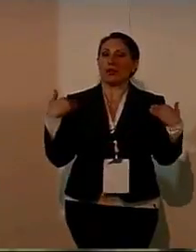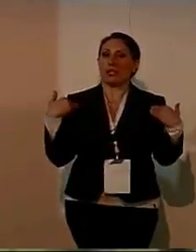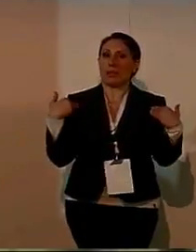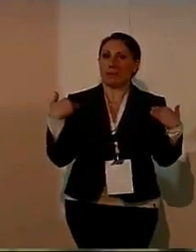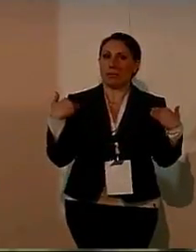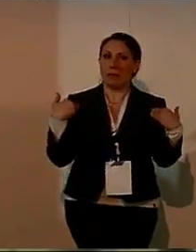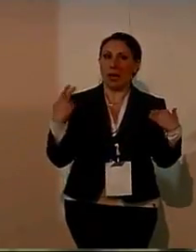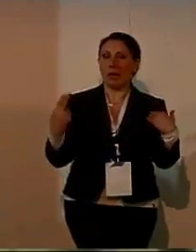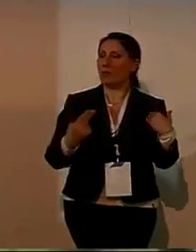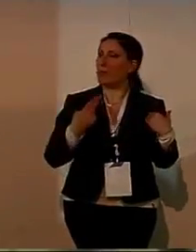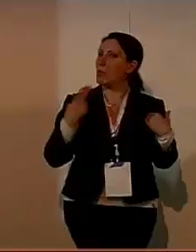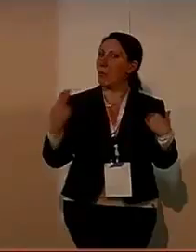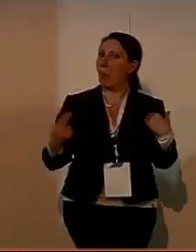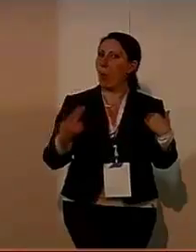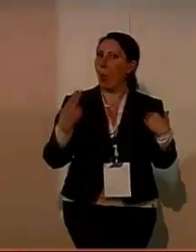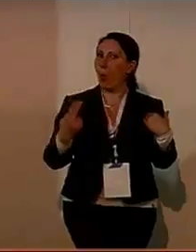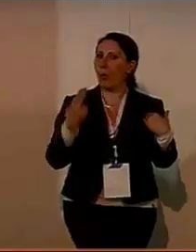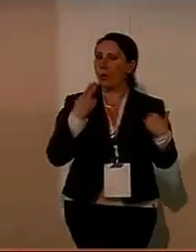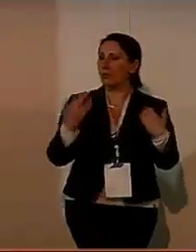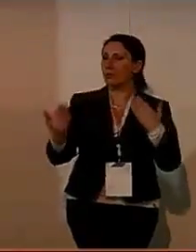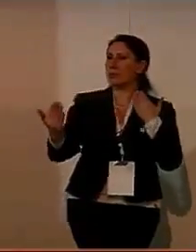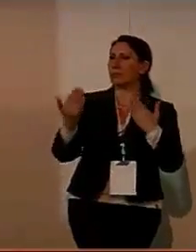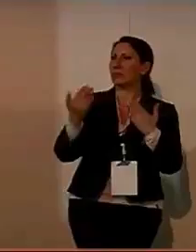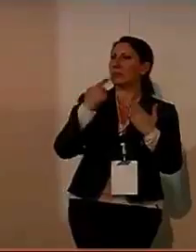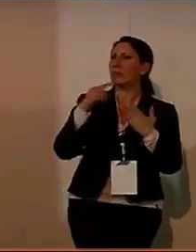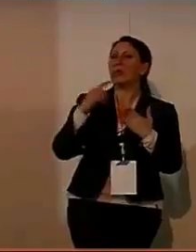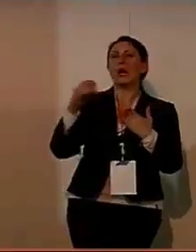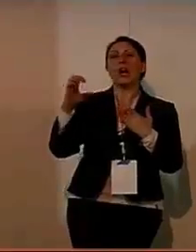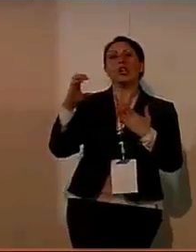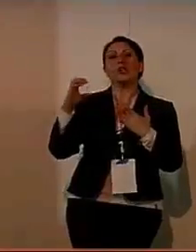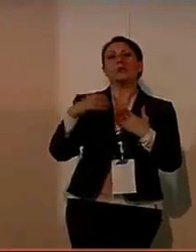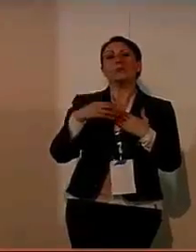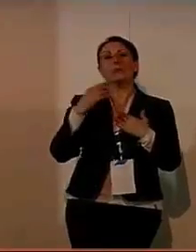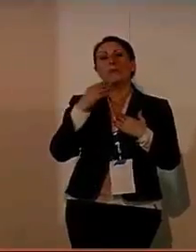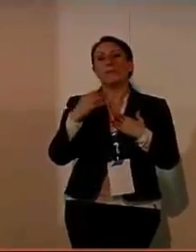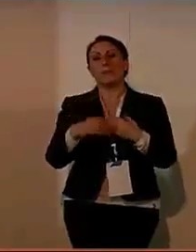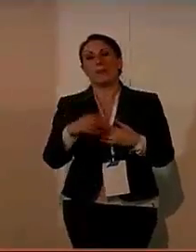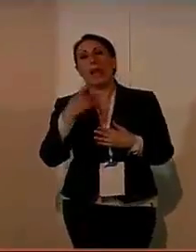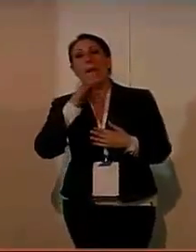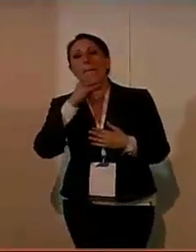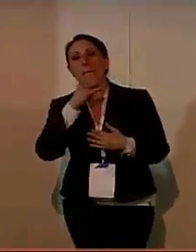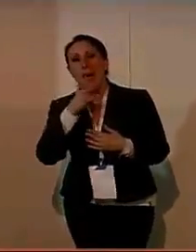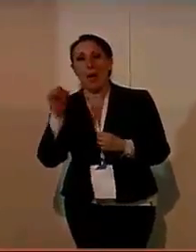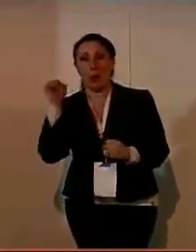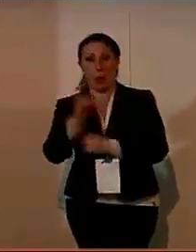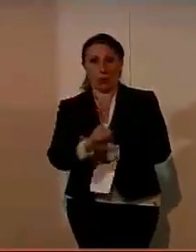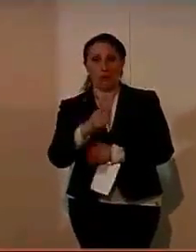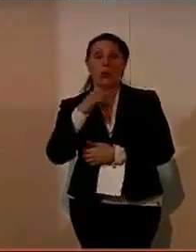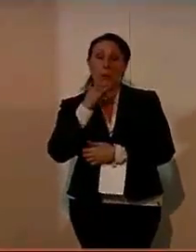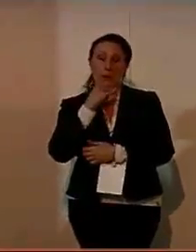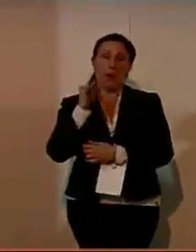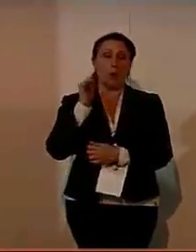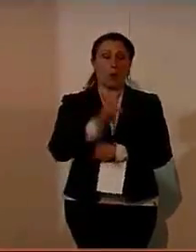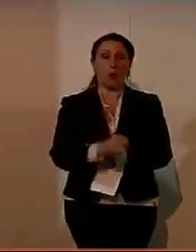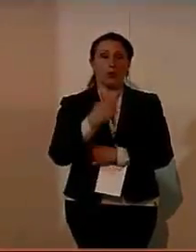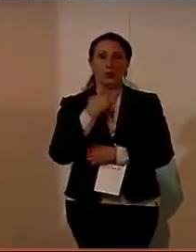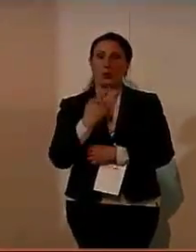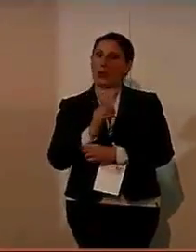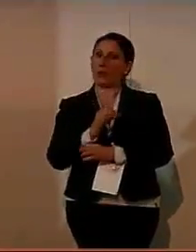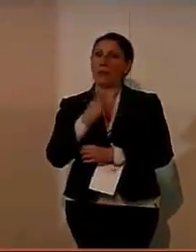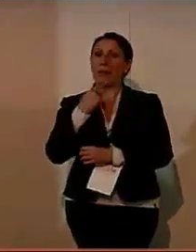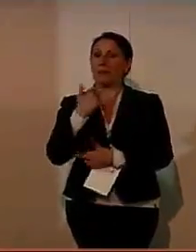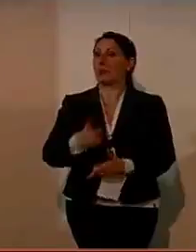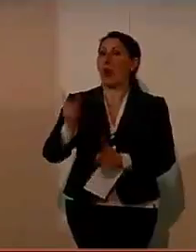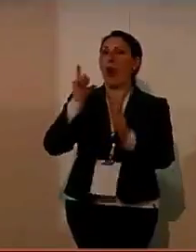muore dinanzi a chi usa la shoah per insultare la curva dell'avversario ma quell'etica ma